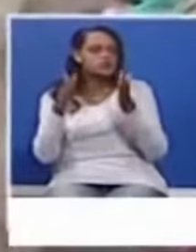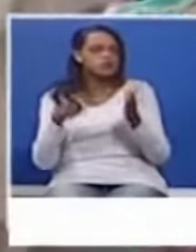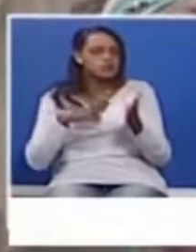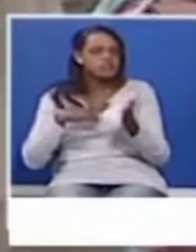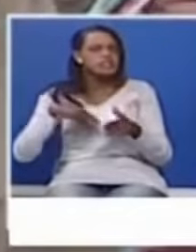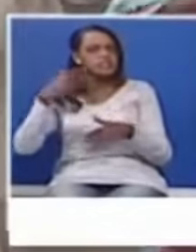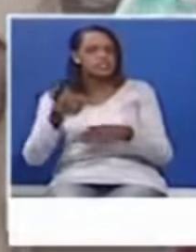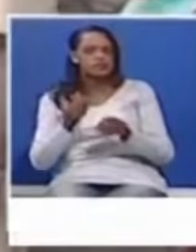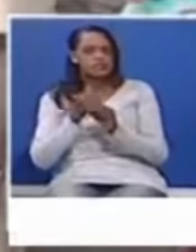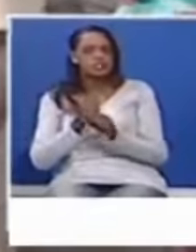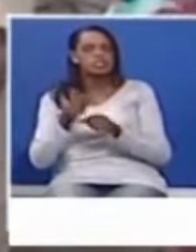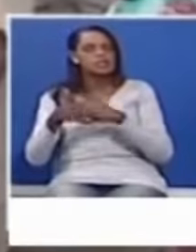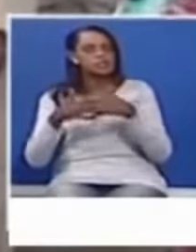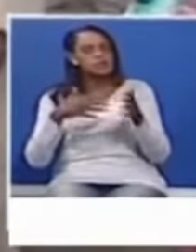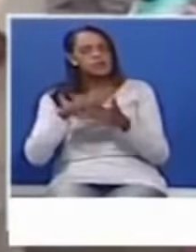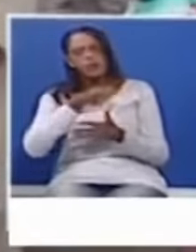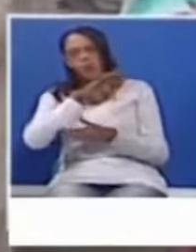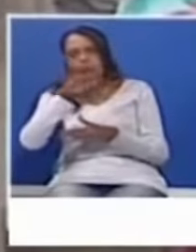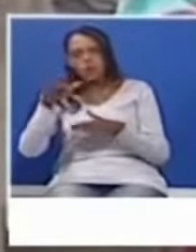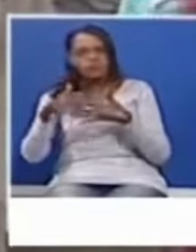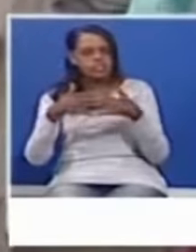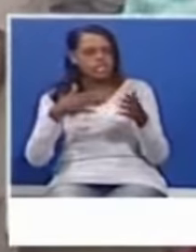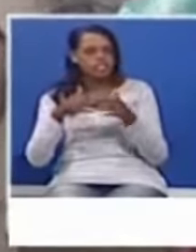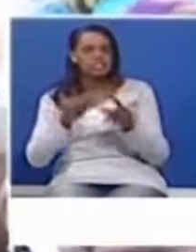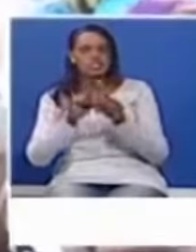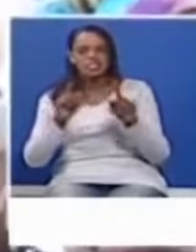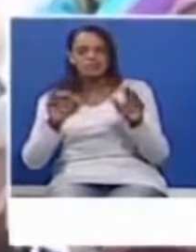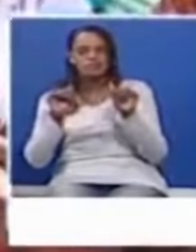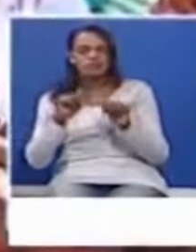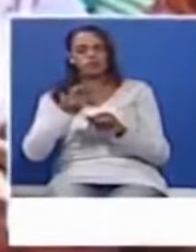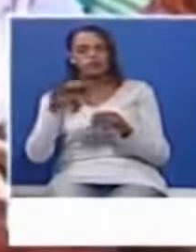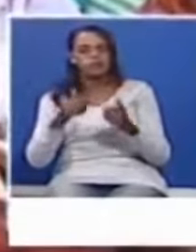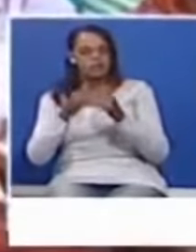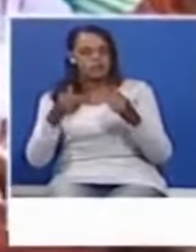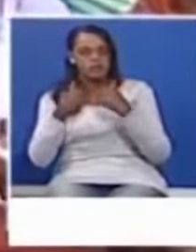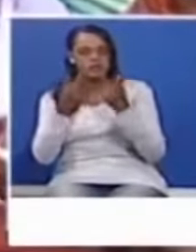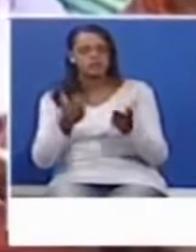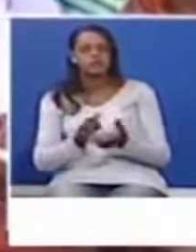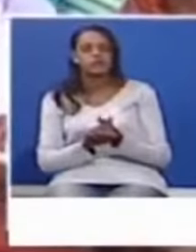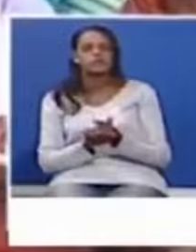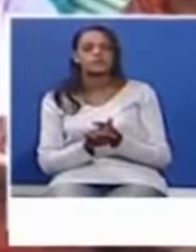ድሕሪ ምርግጋፅ ኣብ ዝካየድ ኩሉ መዳያዊ ንጥፈታት ምትሕብባር ህዝብን ምምሕዳርን ከይፍለዮም ኣዘኻኺሮም።